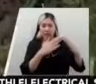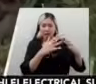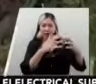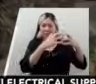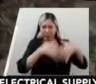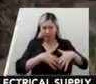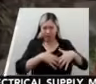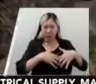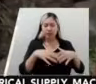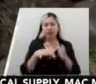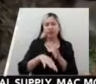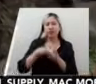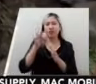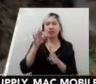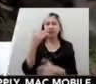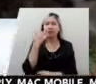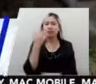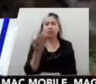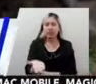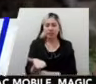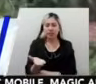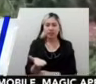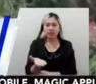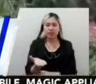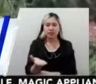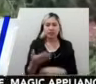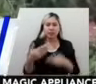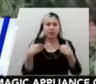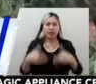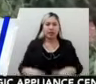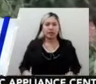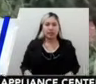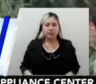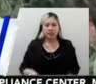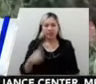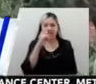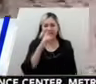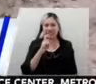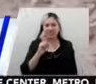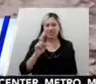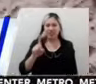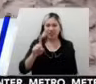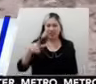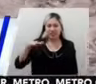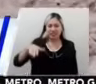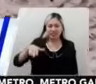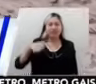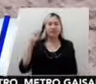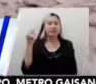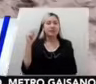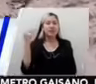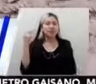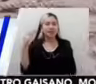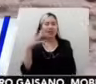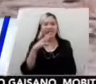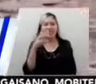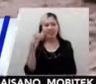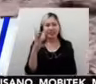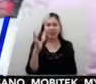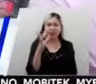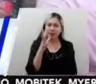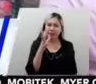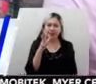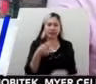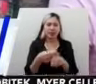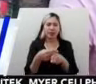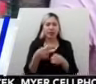sa ilog sa lawaan ang labi ng isang taong gulang na pamangkin ni Iya na si Roan at nanay ni Roan na si Catherine. Tatlo